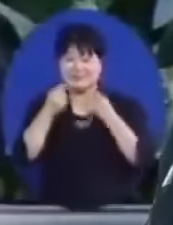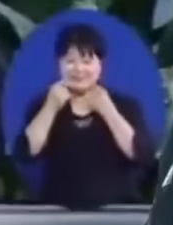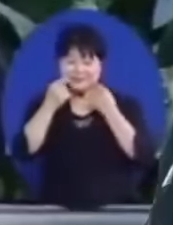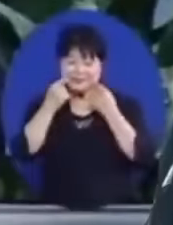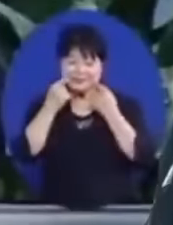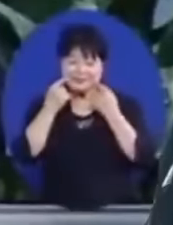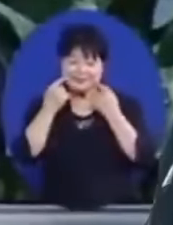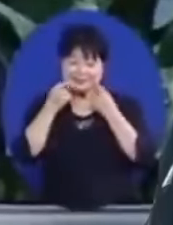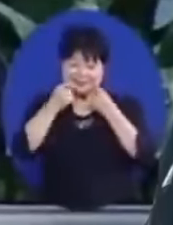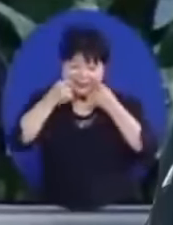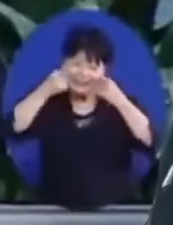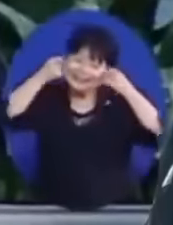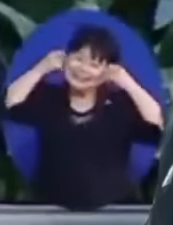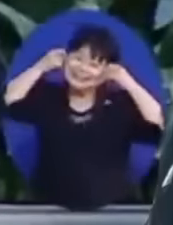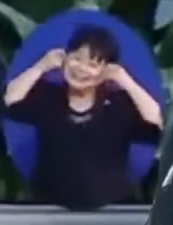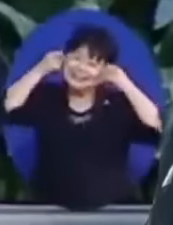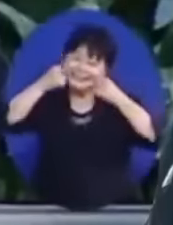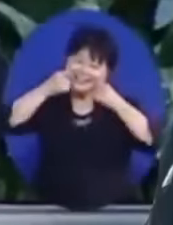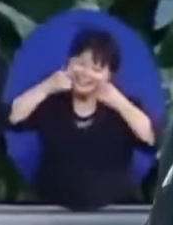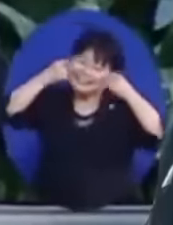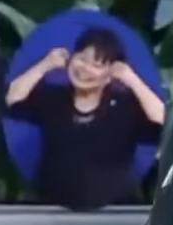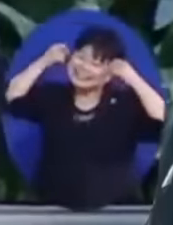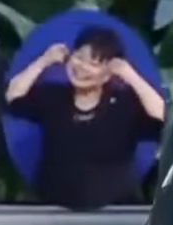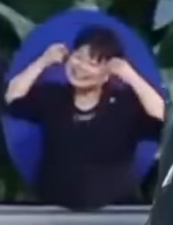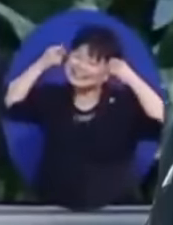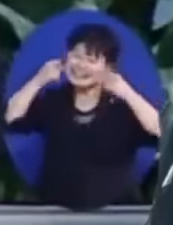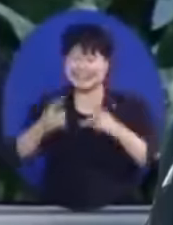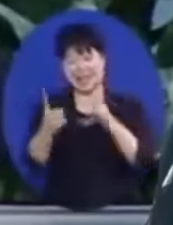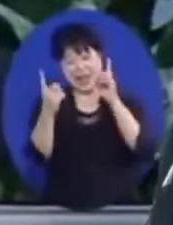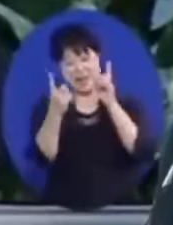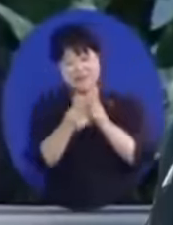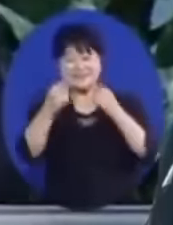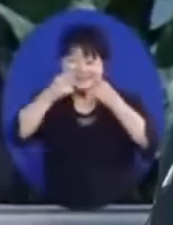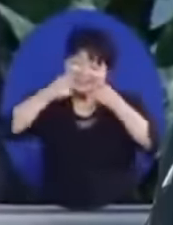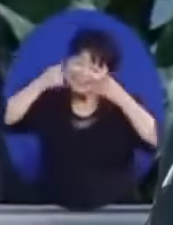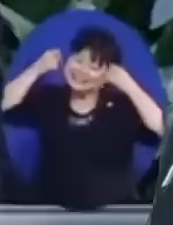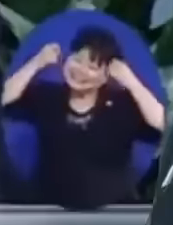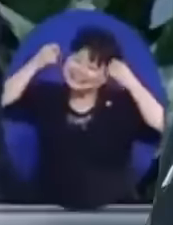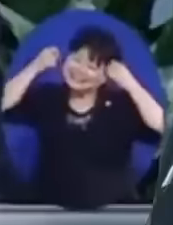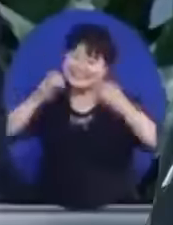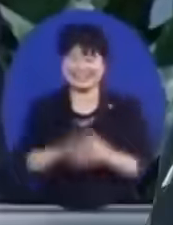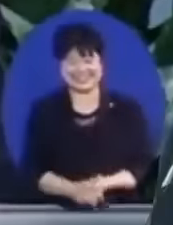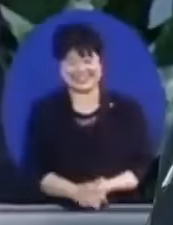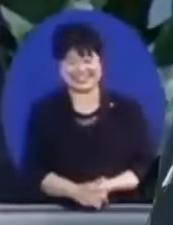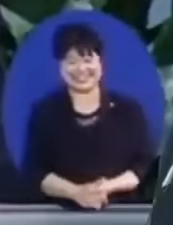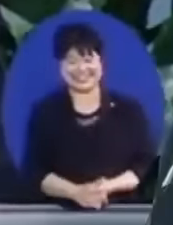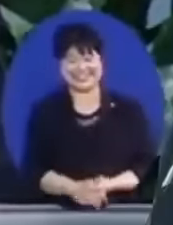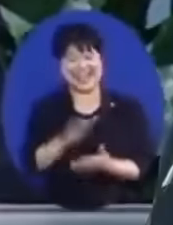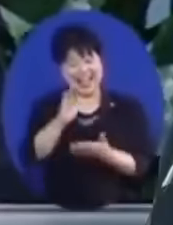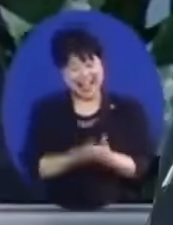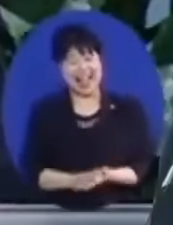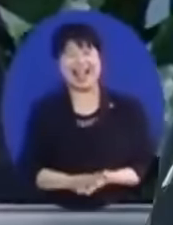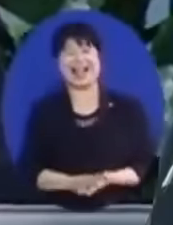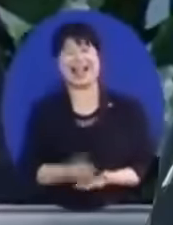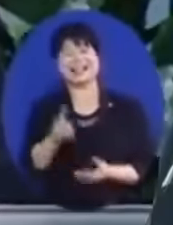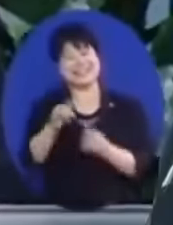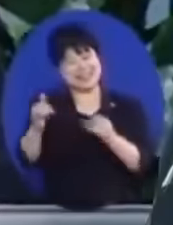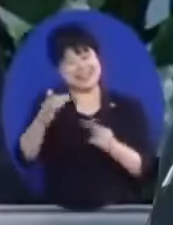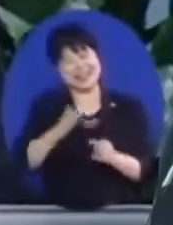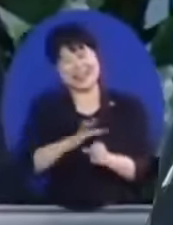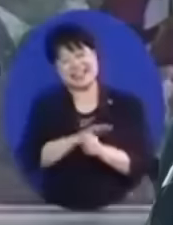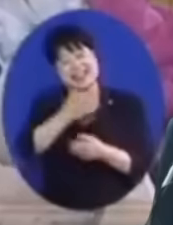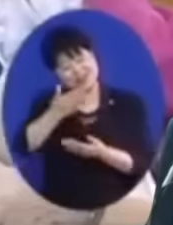언제나 씻겨 언제나 만나면 얼굴을 씻겨 있으면 아, 저 사람은